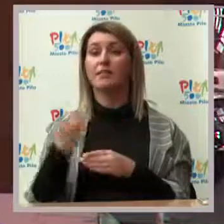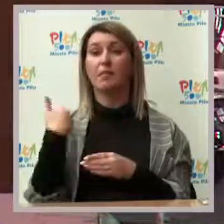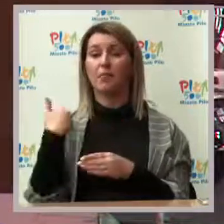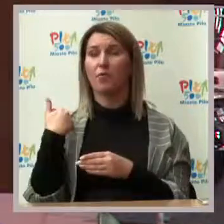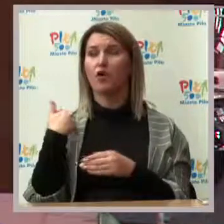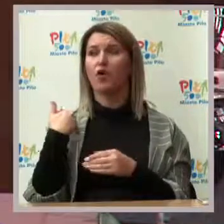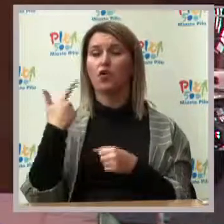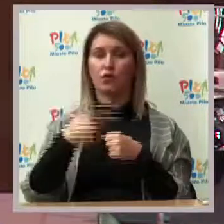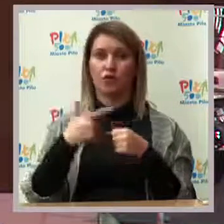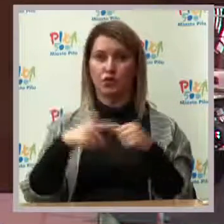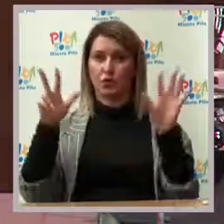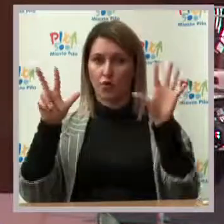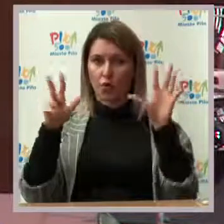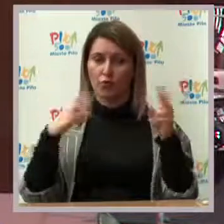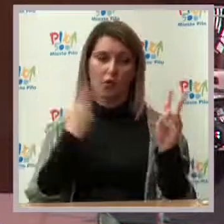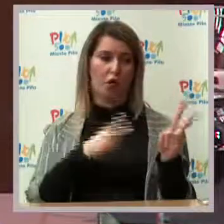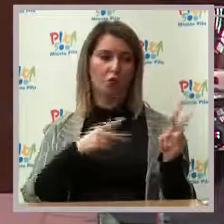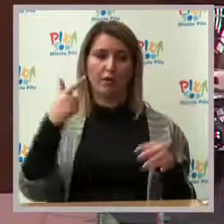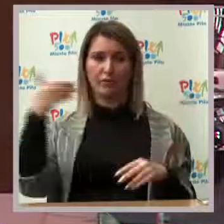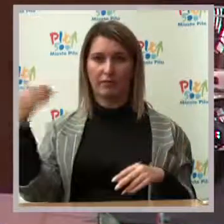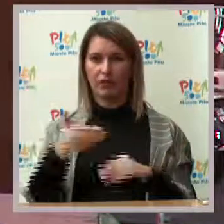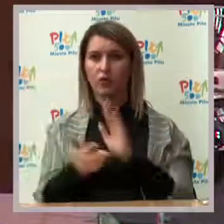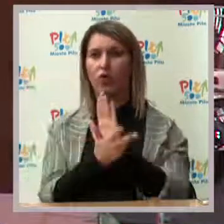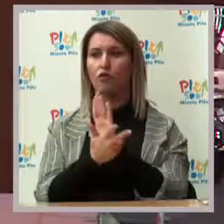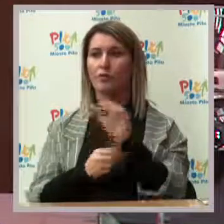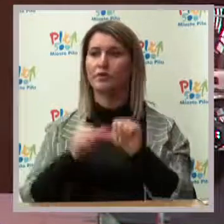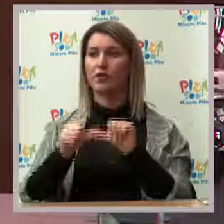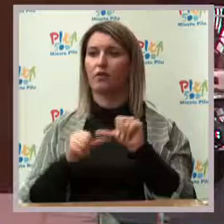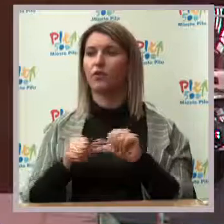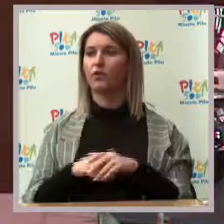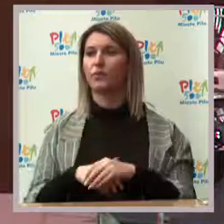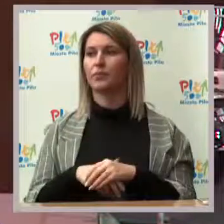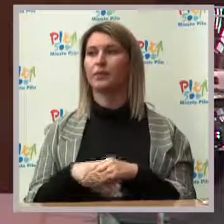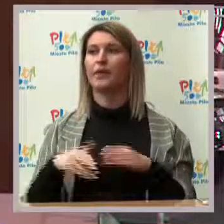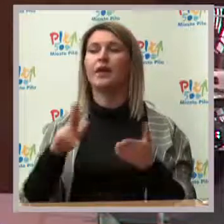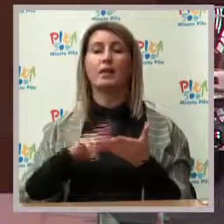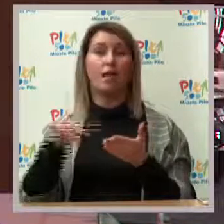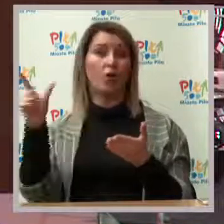się 28 listopada 2018 roku. W obradach